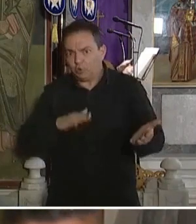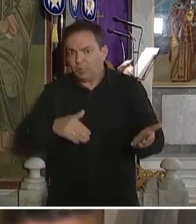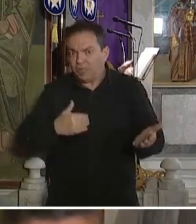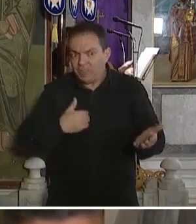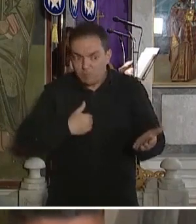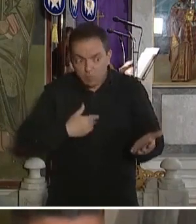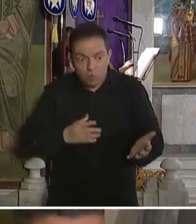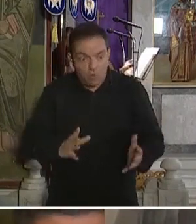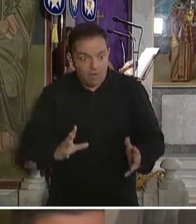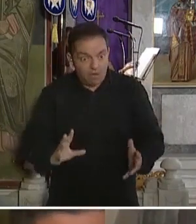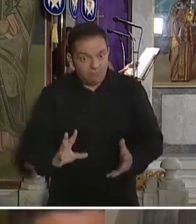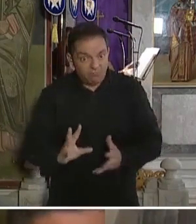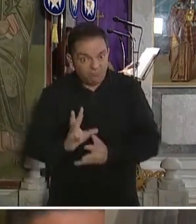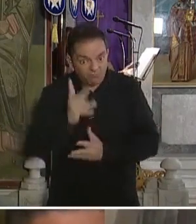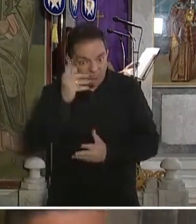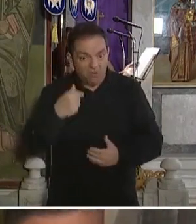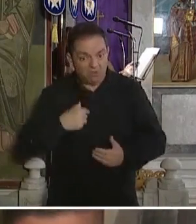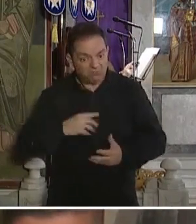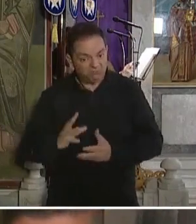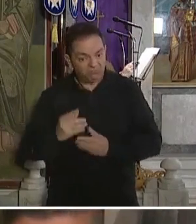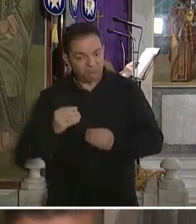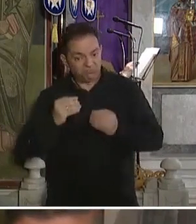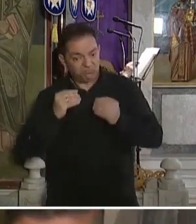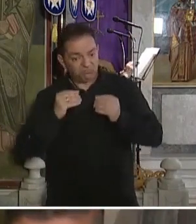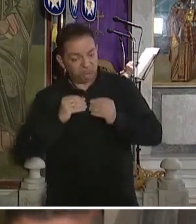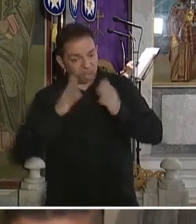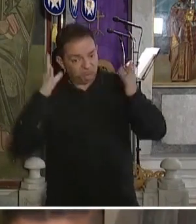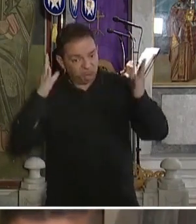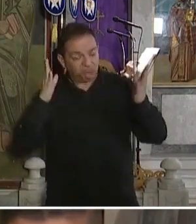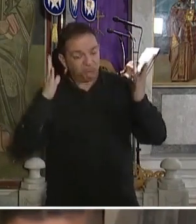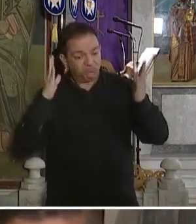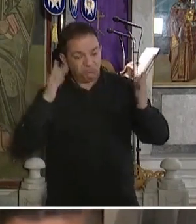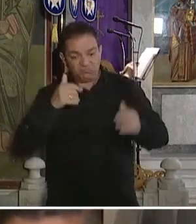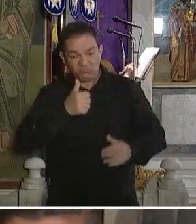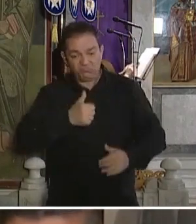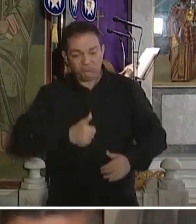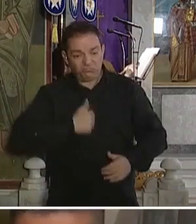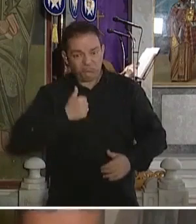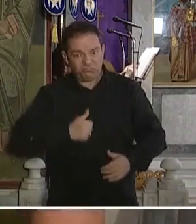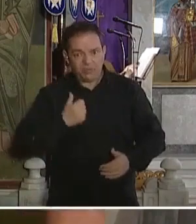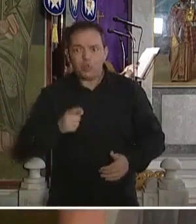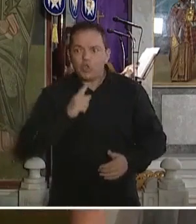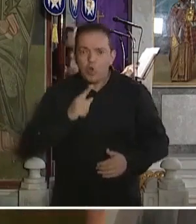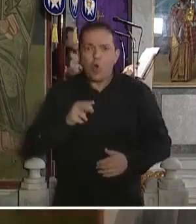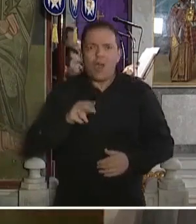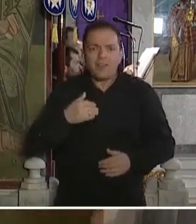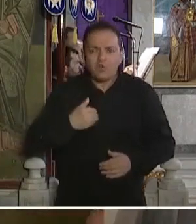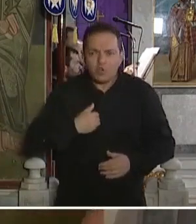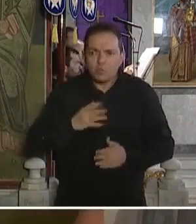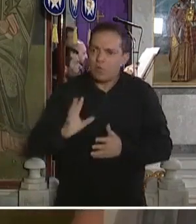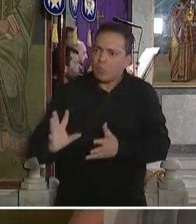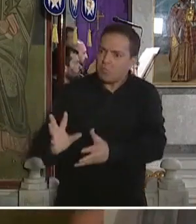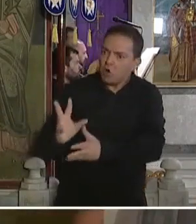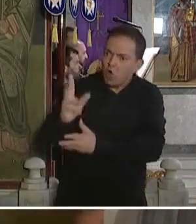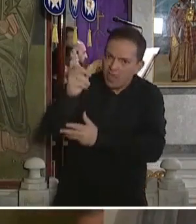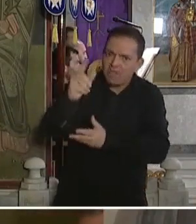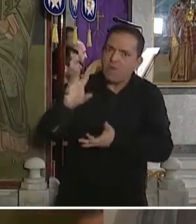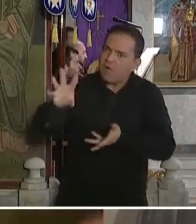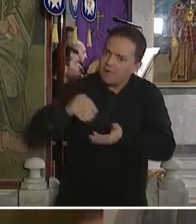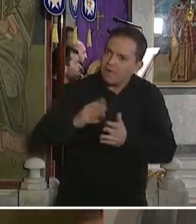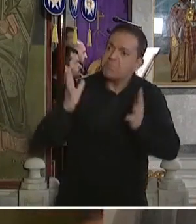του. Η δόξα και η τιμή του αδελφού είναι και δική μας. Αιτία της δυστυχίας